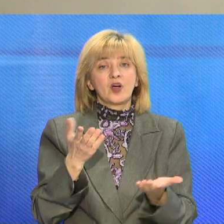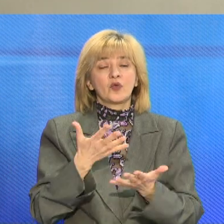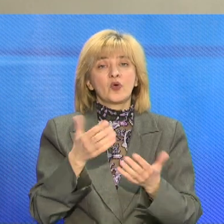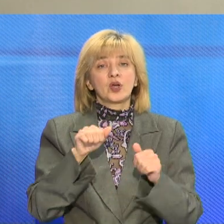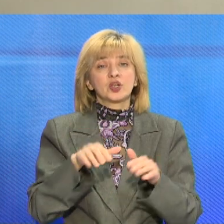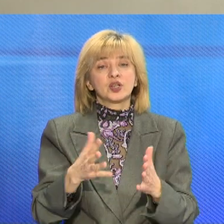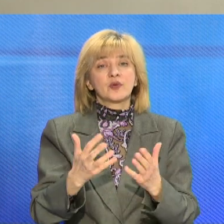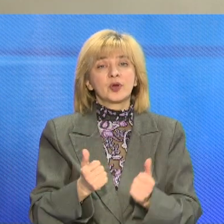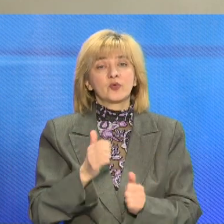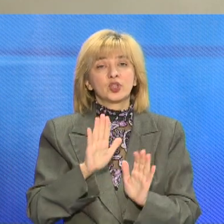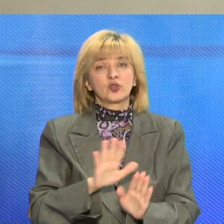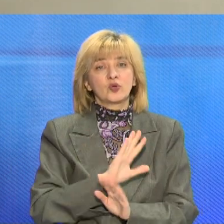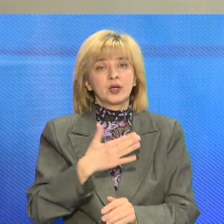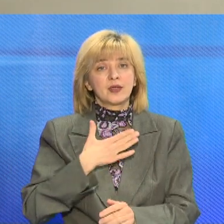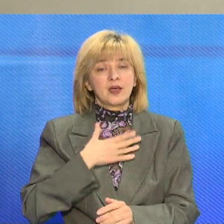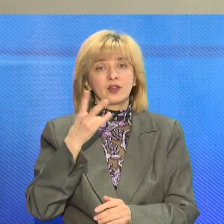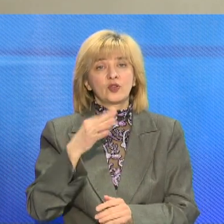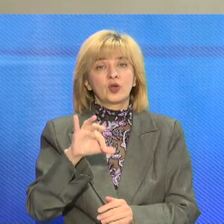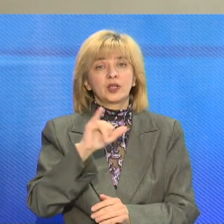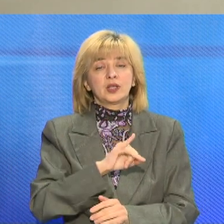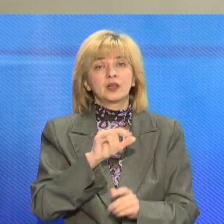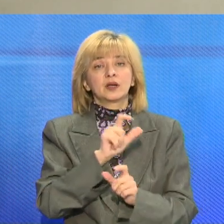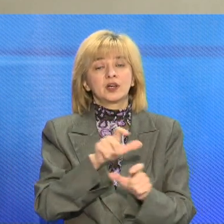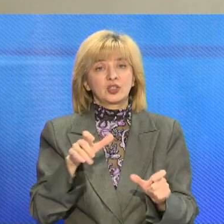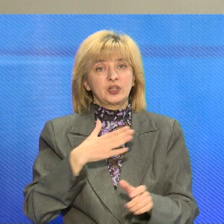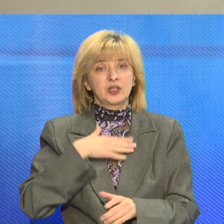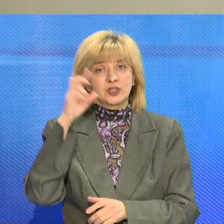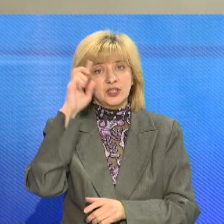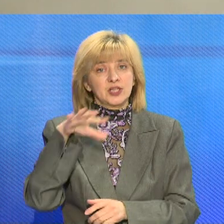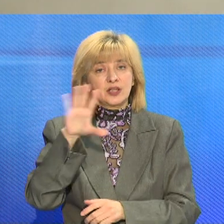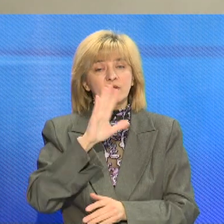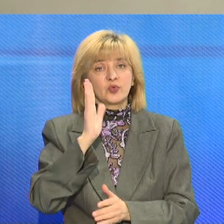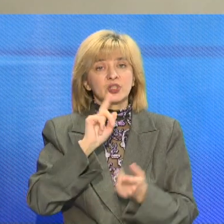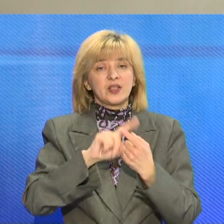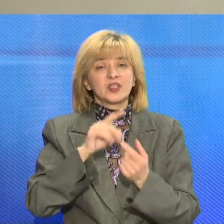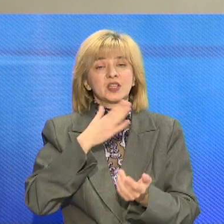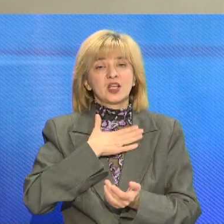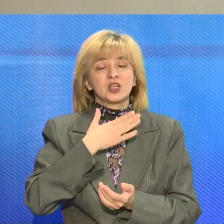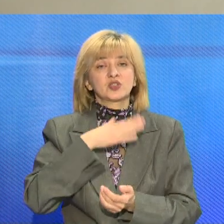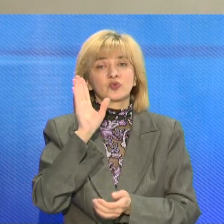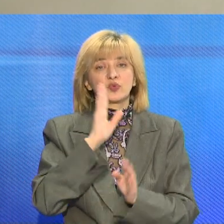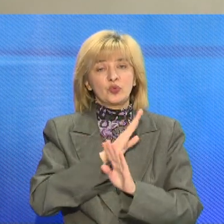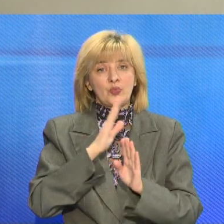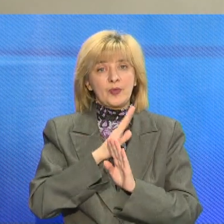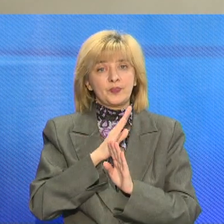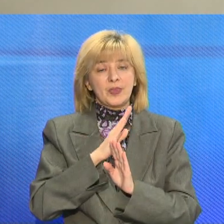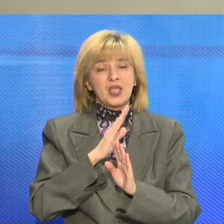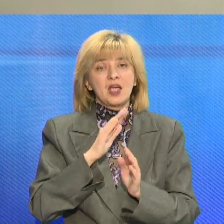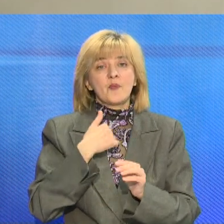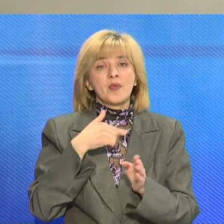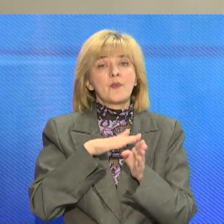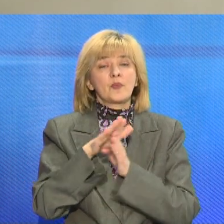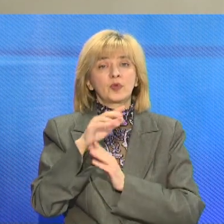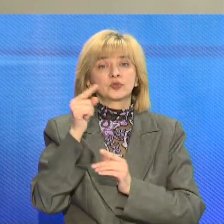нашей страны, будет зависеть дальнейшая наша судьба. Меня в полной мере устраивает то, что все